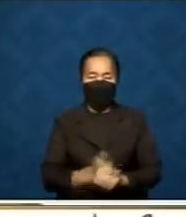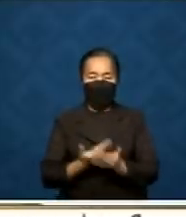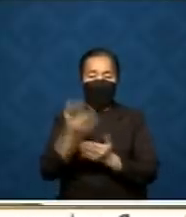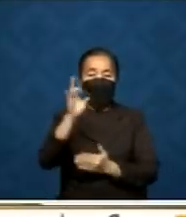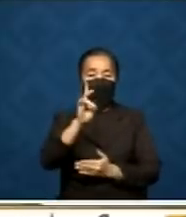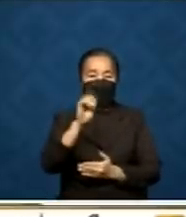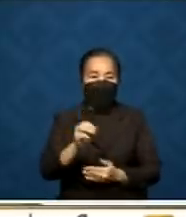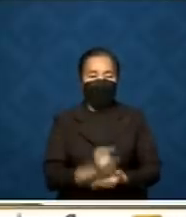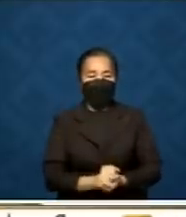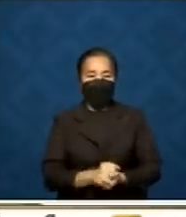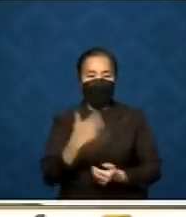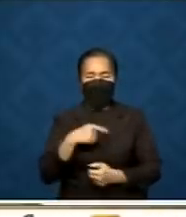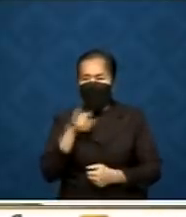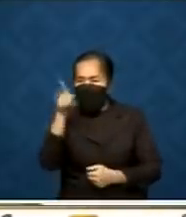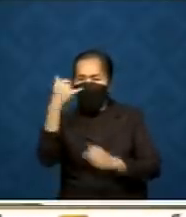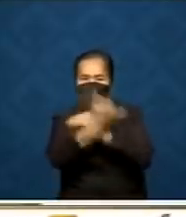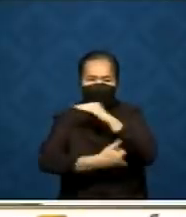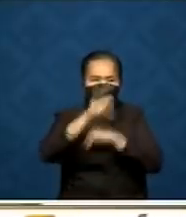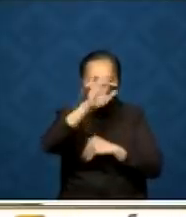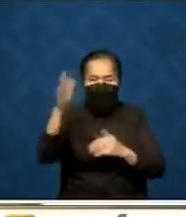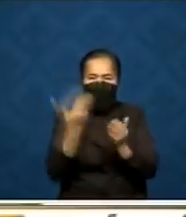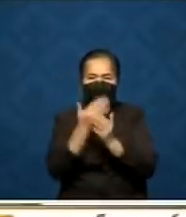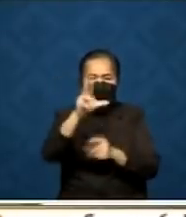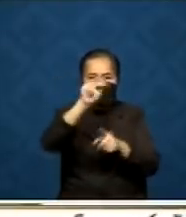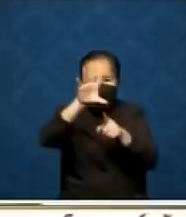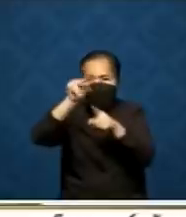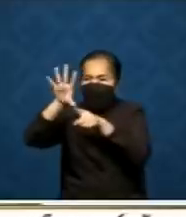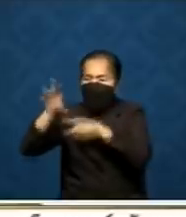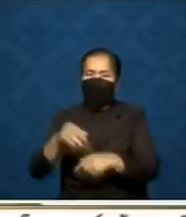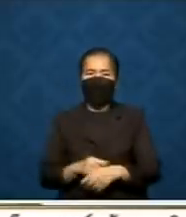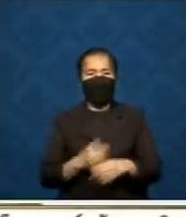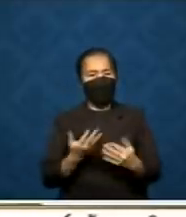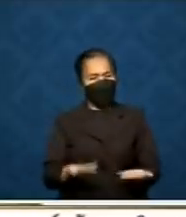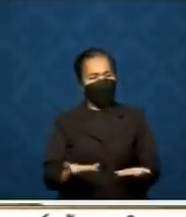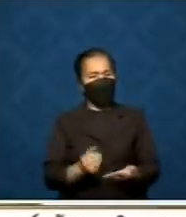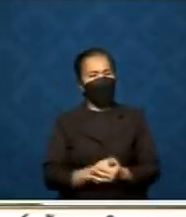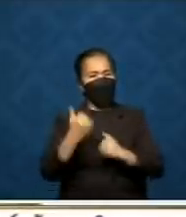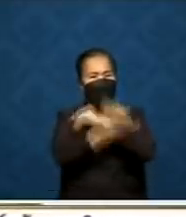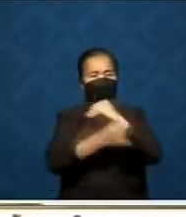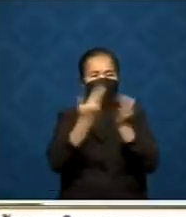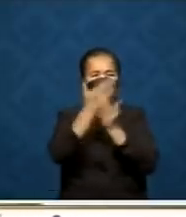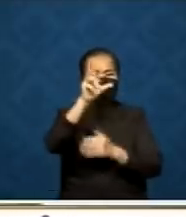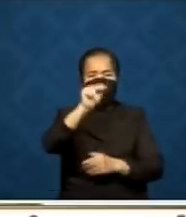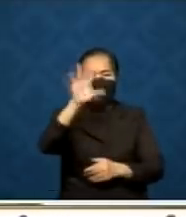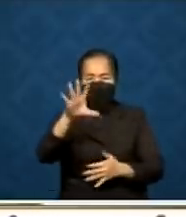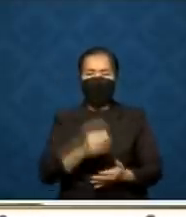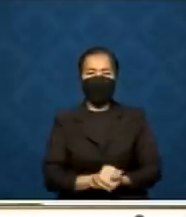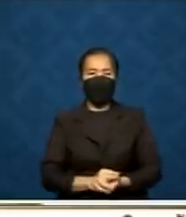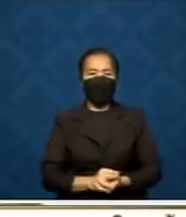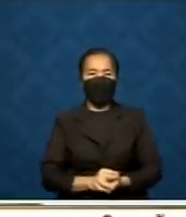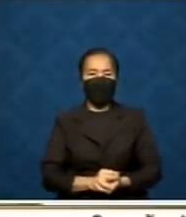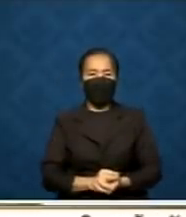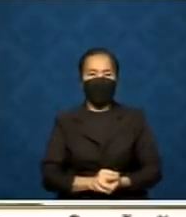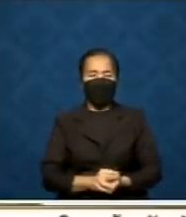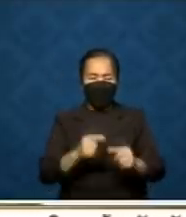เจ็บปวดไปพบต่างประเทศเขาซื้อกัน 35บาทติดตั้งเรียกชื่อ 35แต่